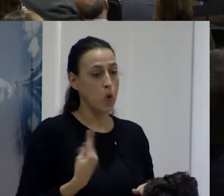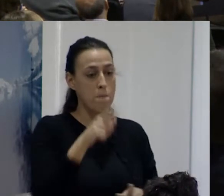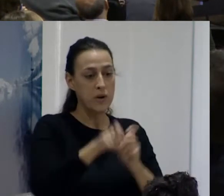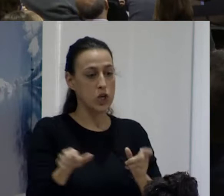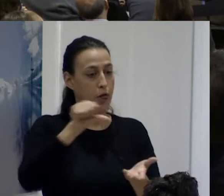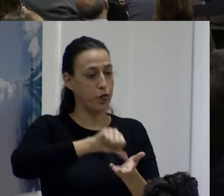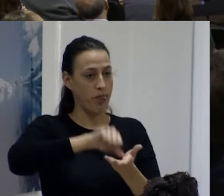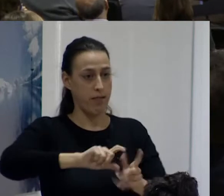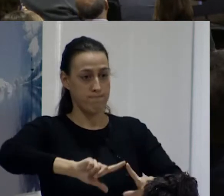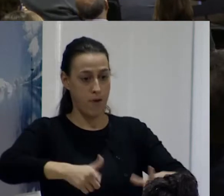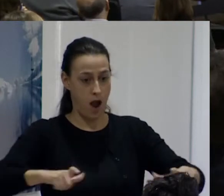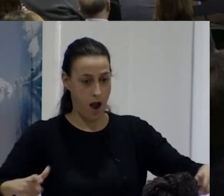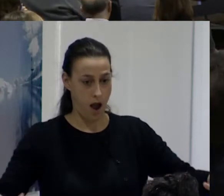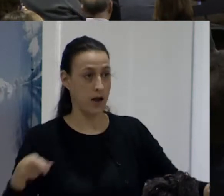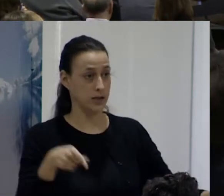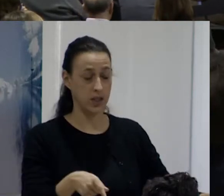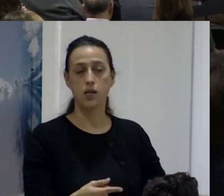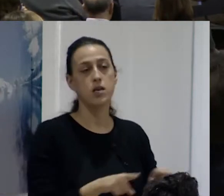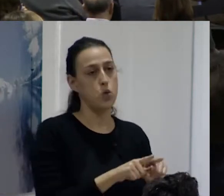més extraordinària ideació humana.